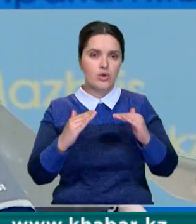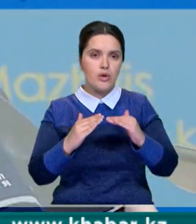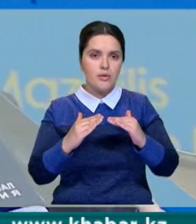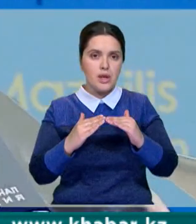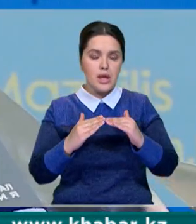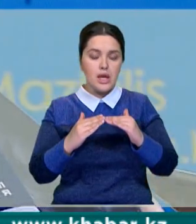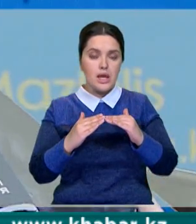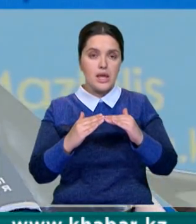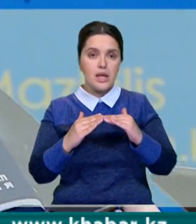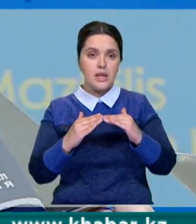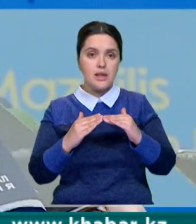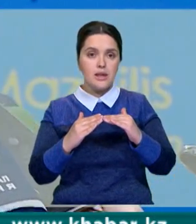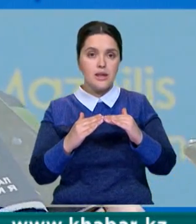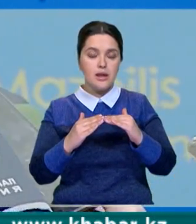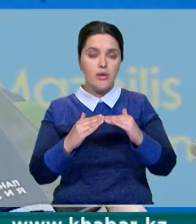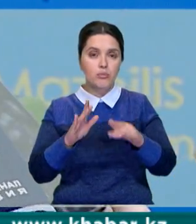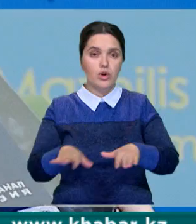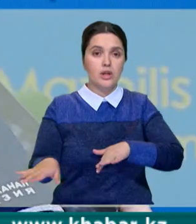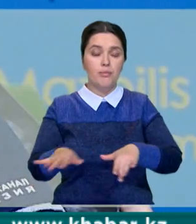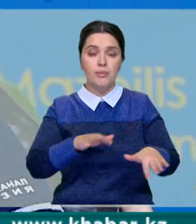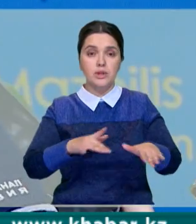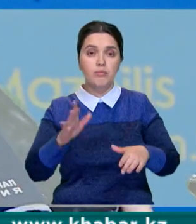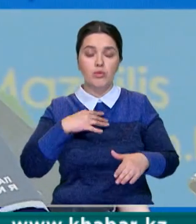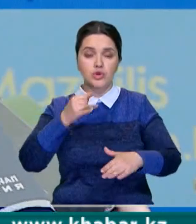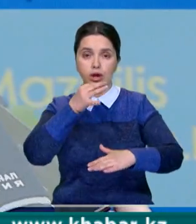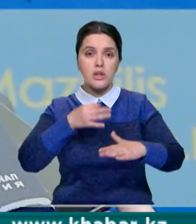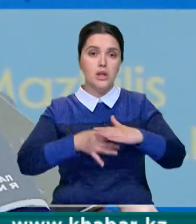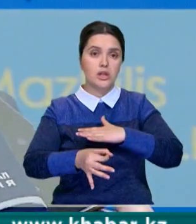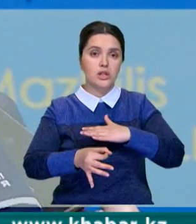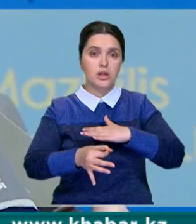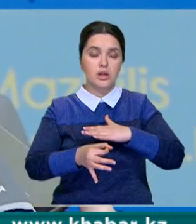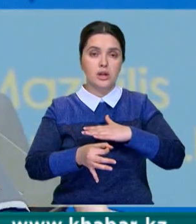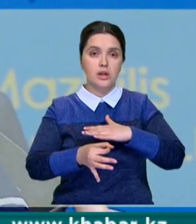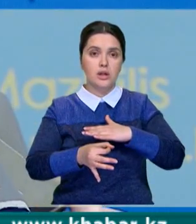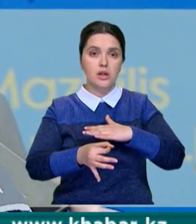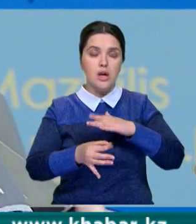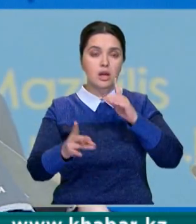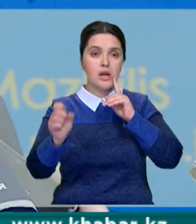И мы предусмотрели такой механизм, я сегодня и доложил об этом на заседании,